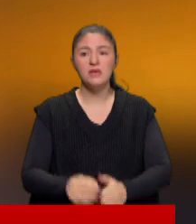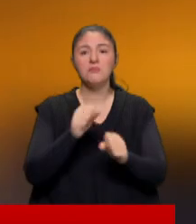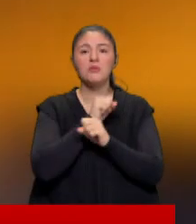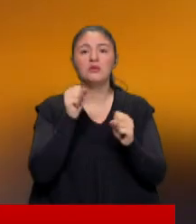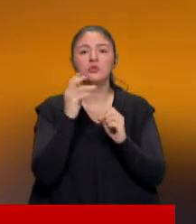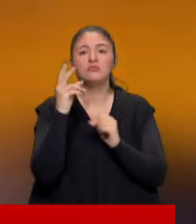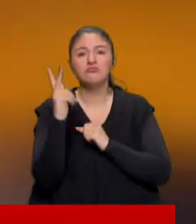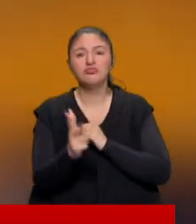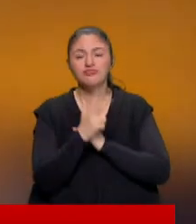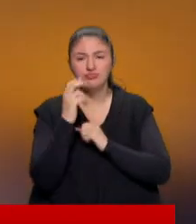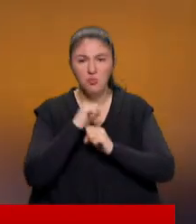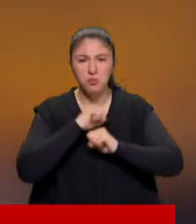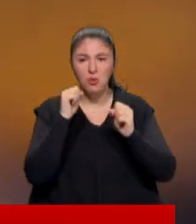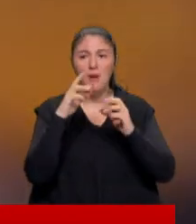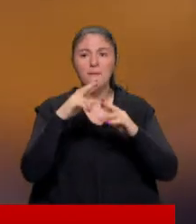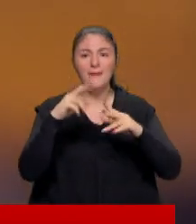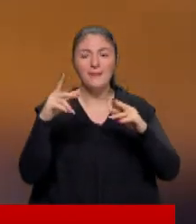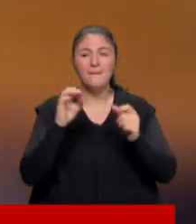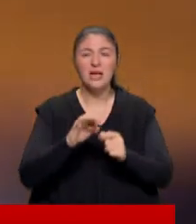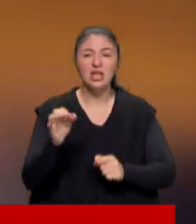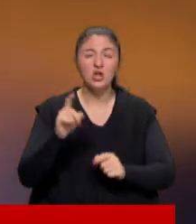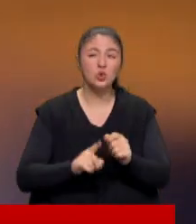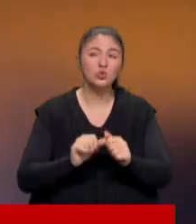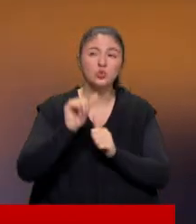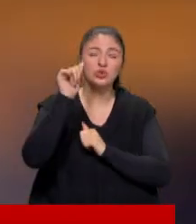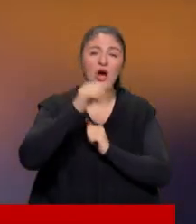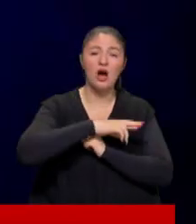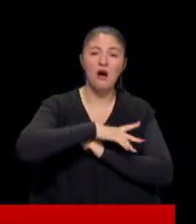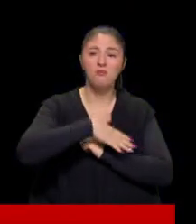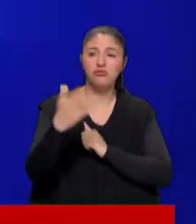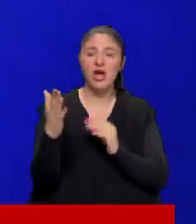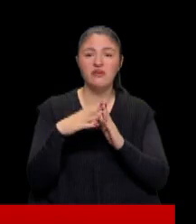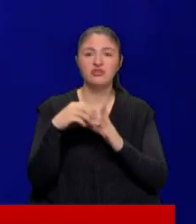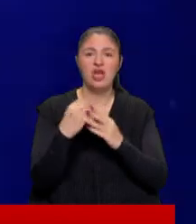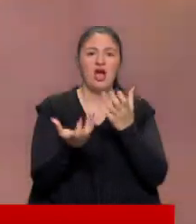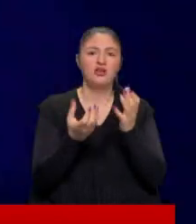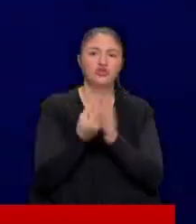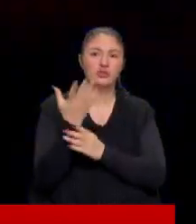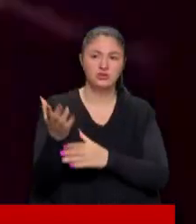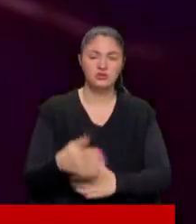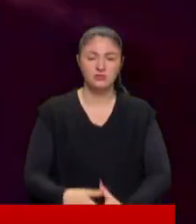Patlama çok şiddetliydi. Enkaz parçaları metrelerce uzağa savruldu. Evde yangın